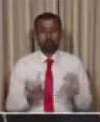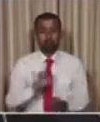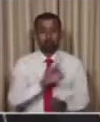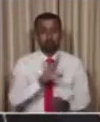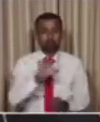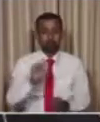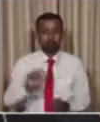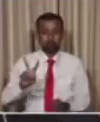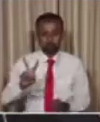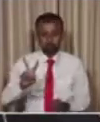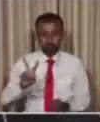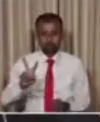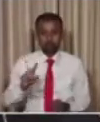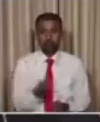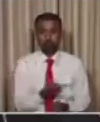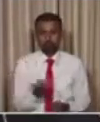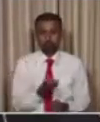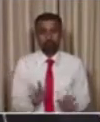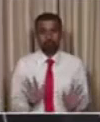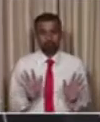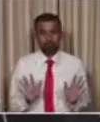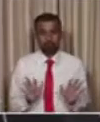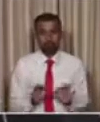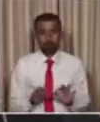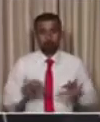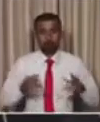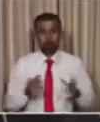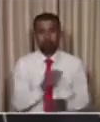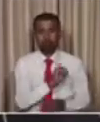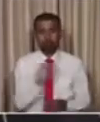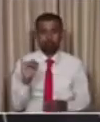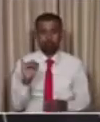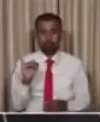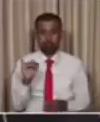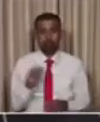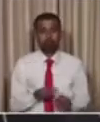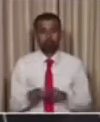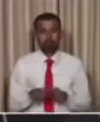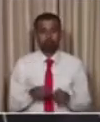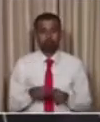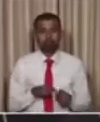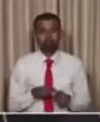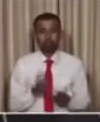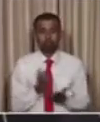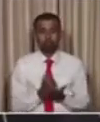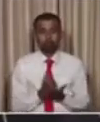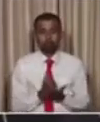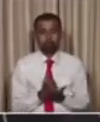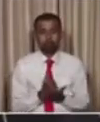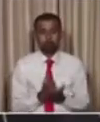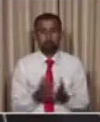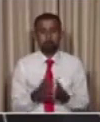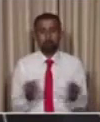15.2%. මේ බැංකු දෙකේ පමණක් බිලියන් 616ක් මේ ආකාරයට බැංකුවල අද